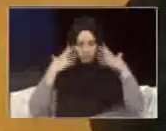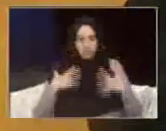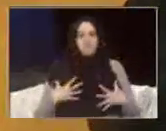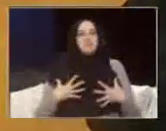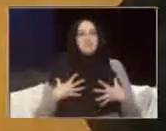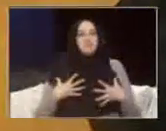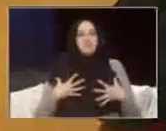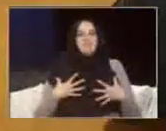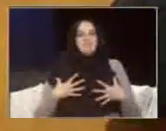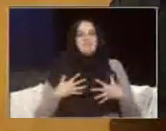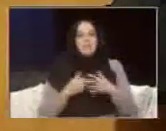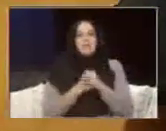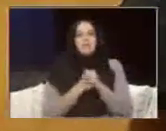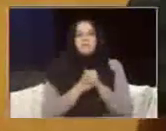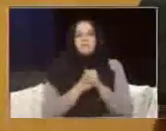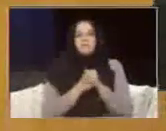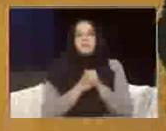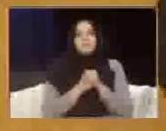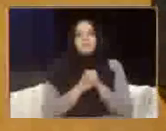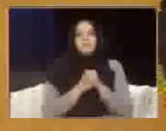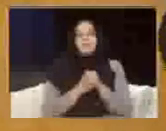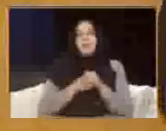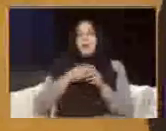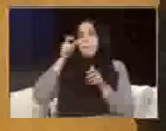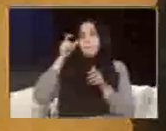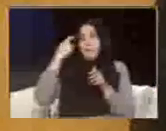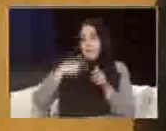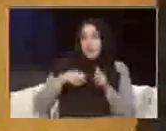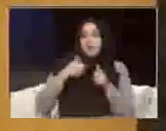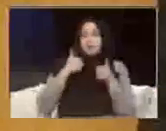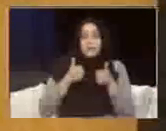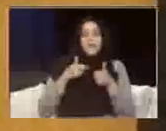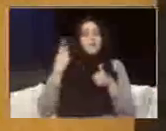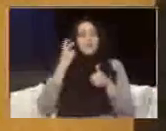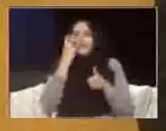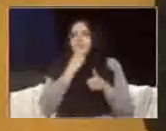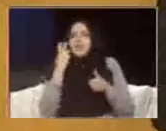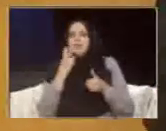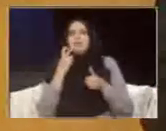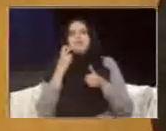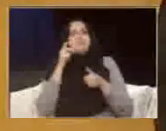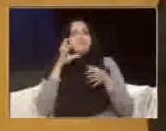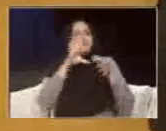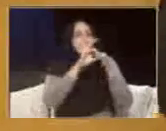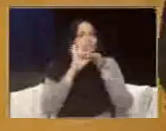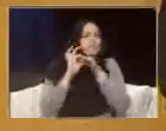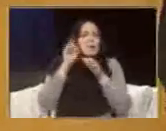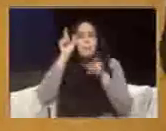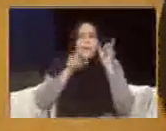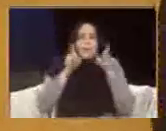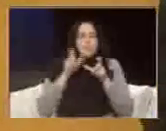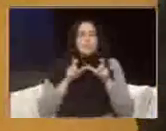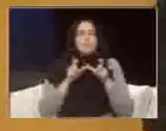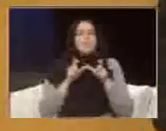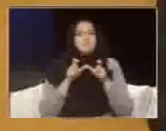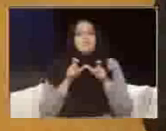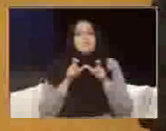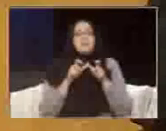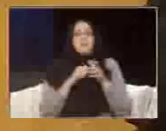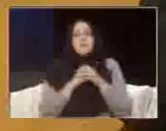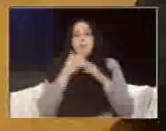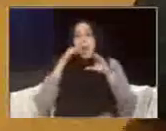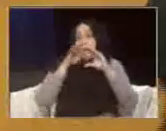عن ذلك نتحدث عن علاقات هذا الإنسان مع مجتمع مع الناس. إذن فهذه الحركة، إذن اليد والرجل والأذن وغير ذلك